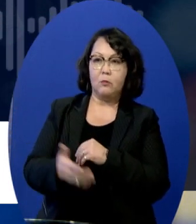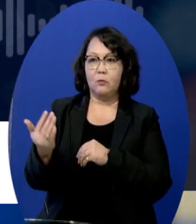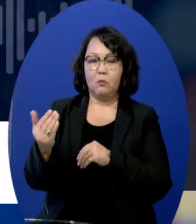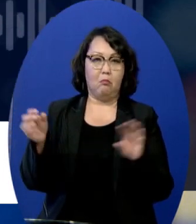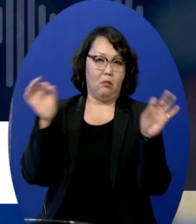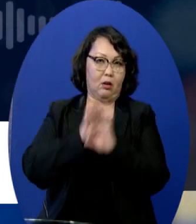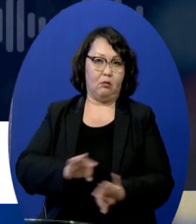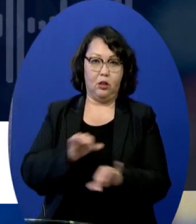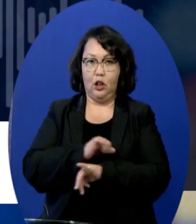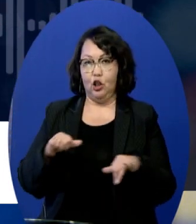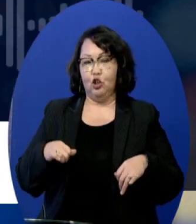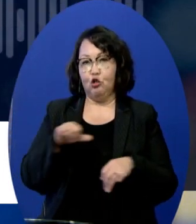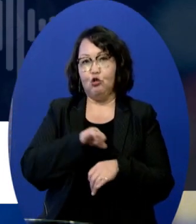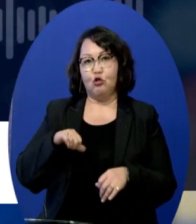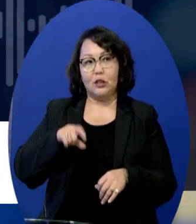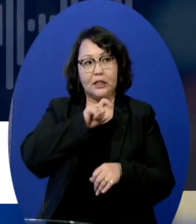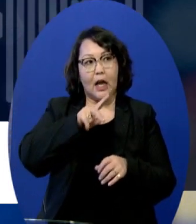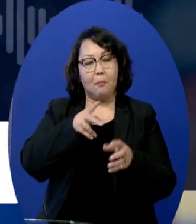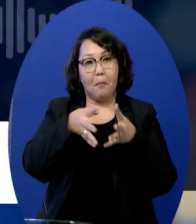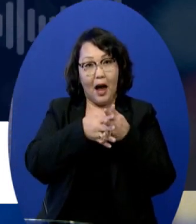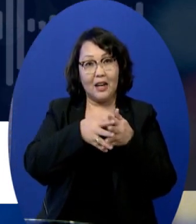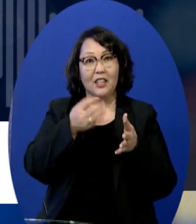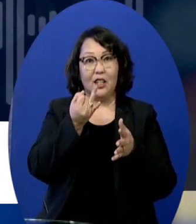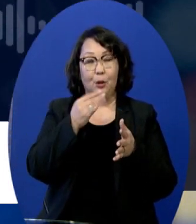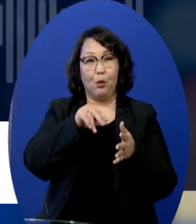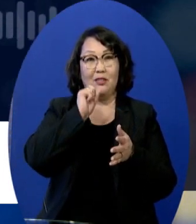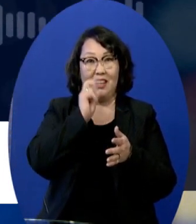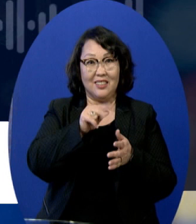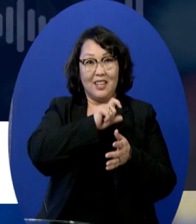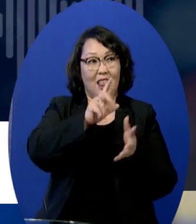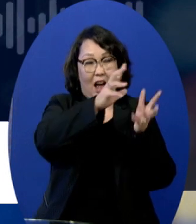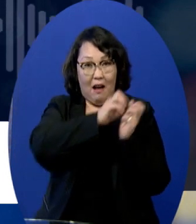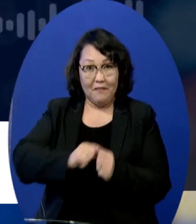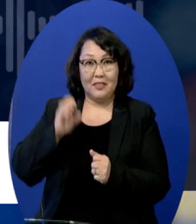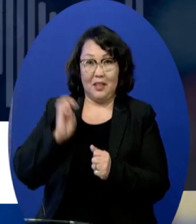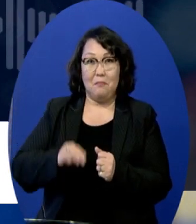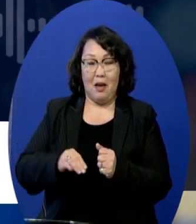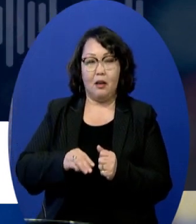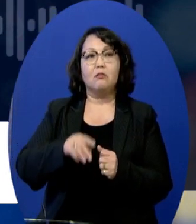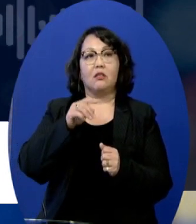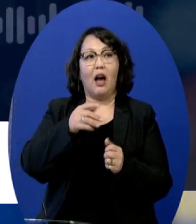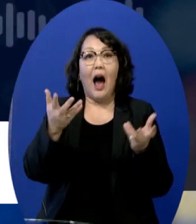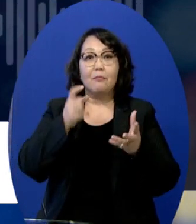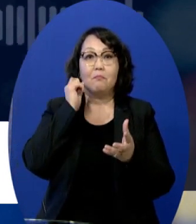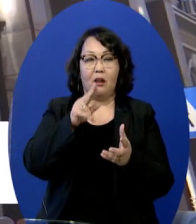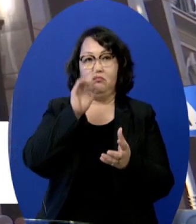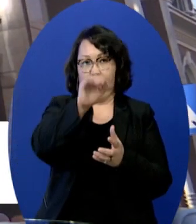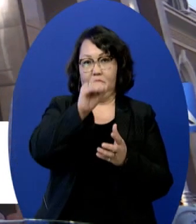хүсэлтээ тухайн зээл авсан банкнд тавьснаар зээлийг хойшлуулах нөхцөлийг бүрдэж байгаа гэсэн